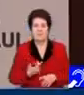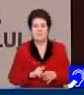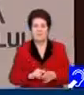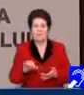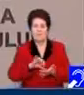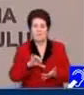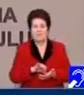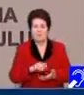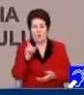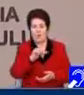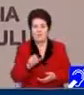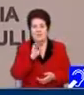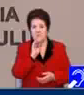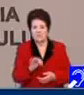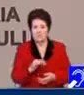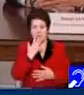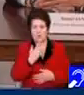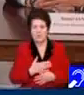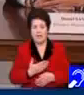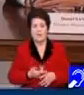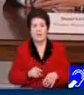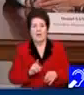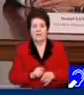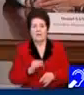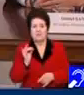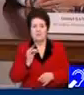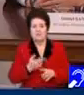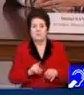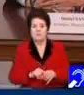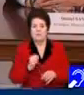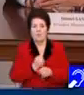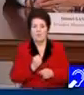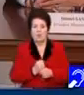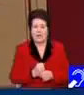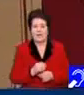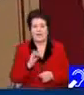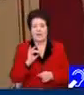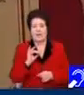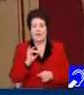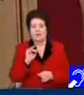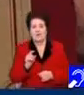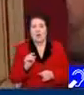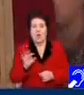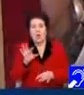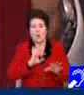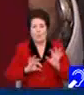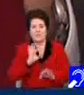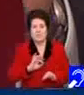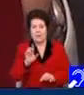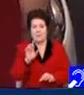vor participa oameni de știință și iubitori de cultură. De asemenea, vor fi publicate lucrări științifice de sinteză în colecția Basarabica